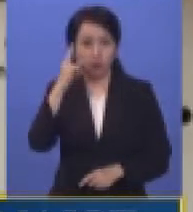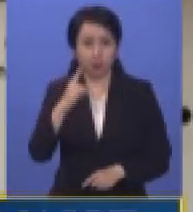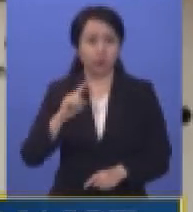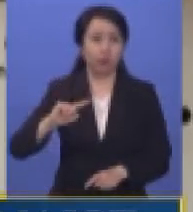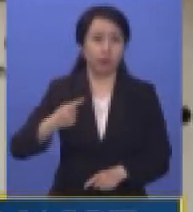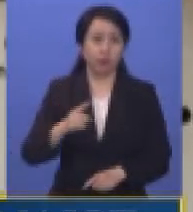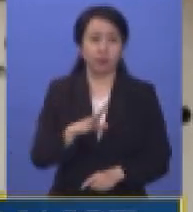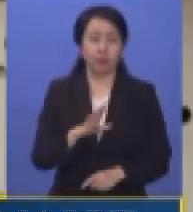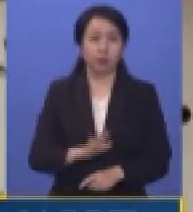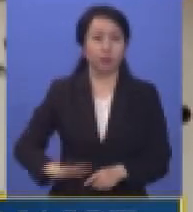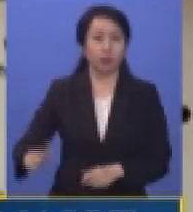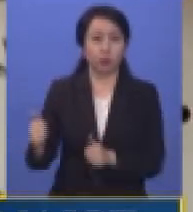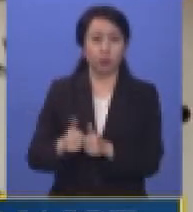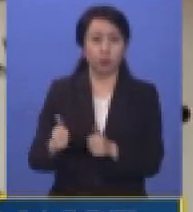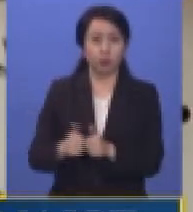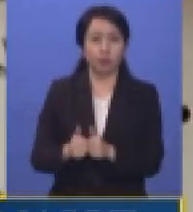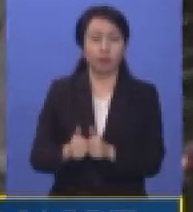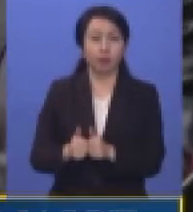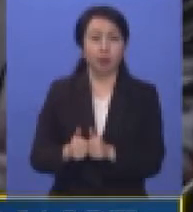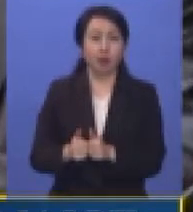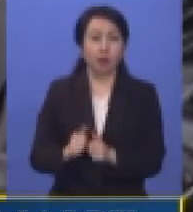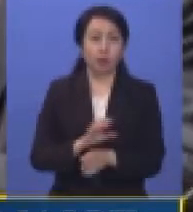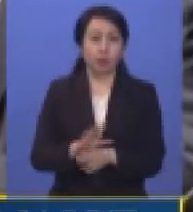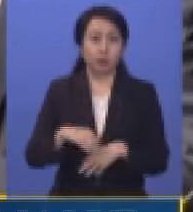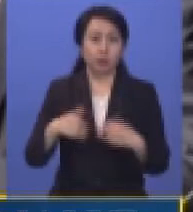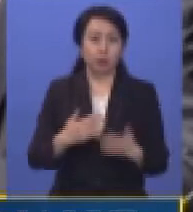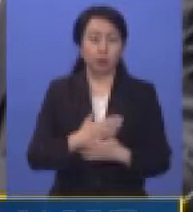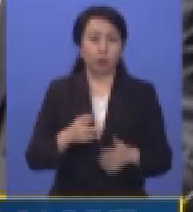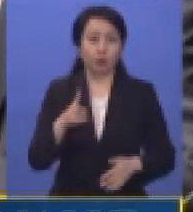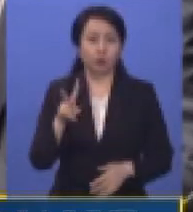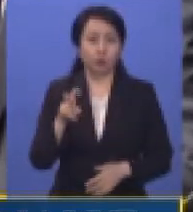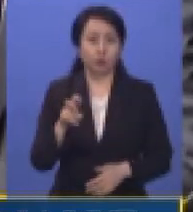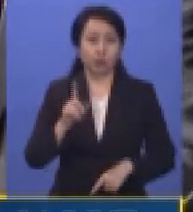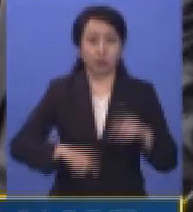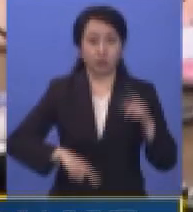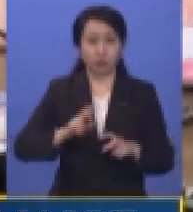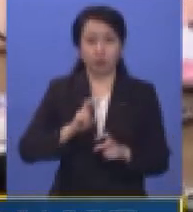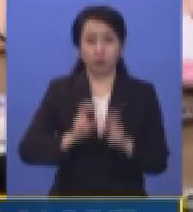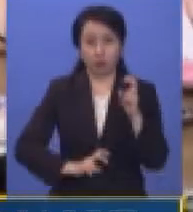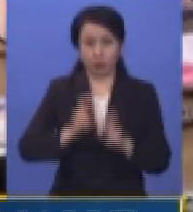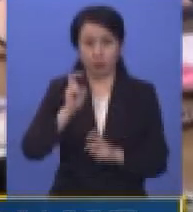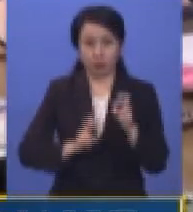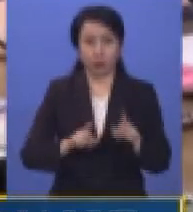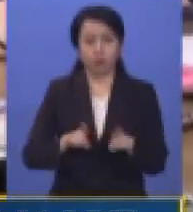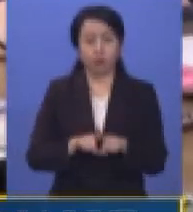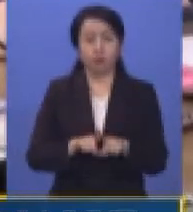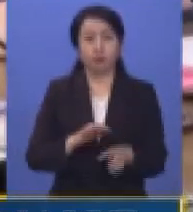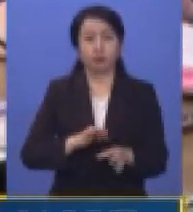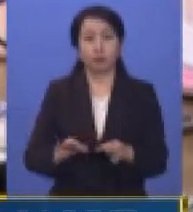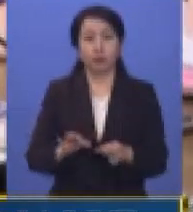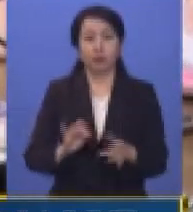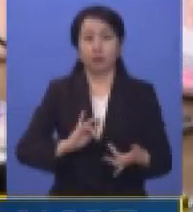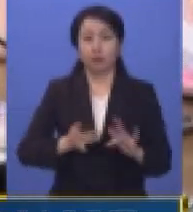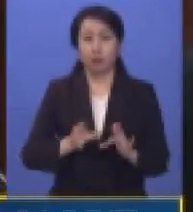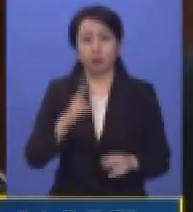«Иннопром» Казахстан впервые стал страной-партнером. Продукцию представили более 200 отечественных предприятий, в том числе в